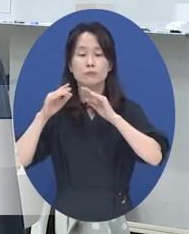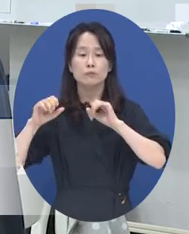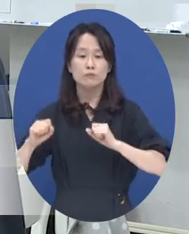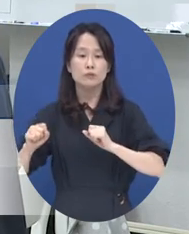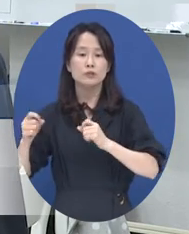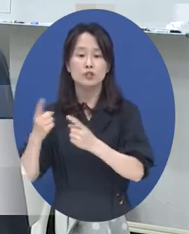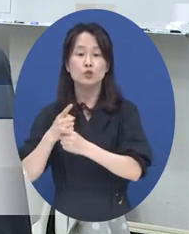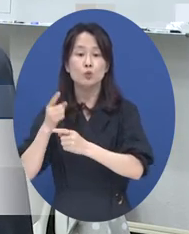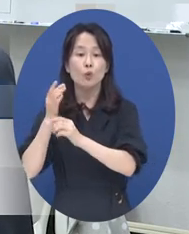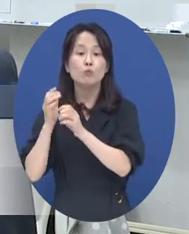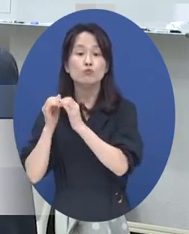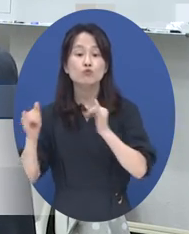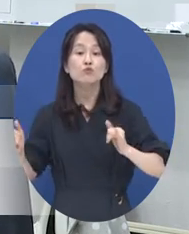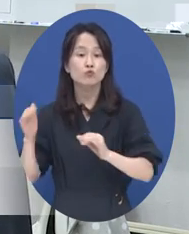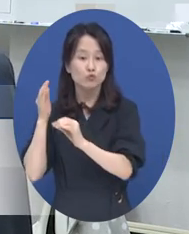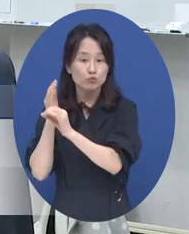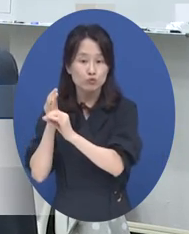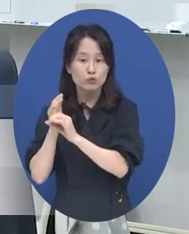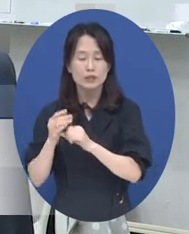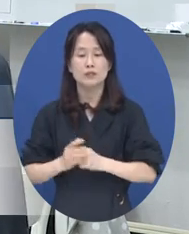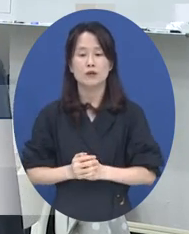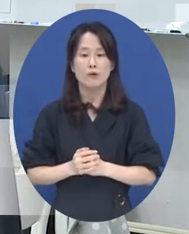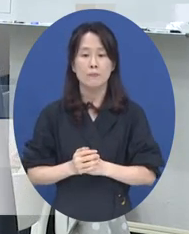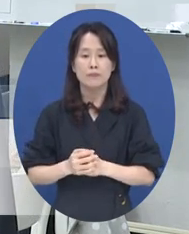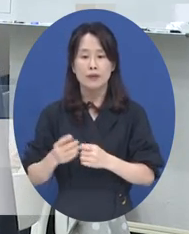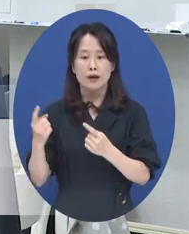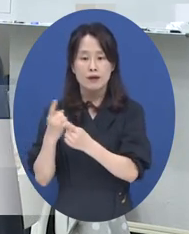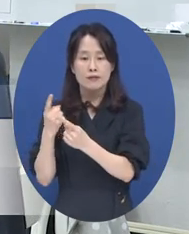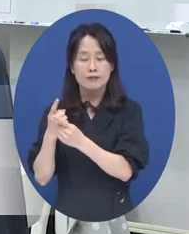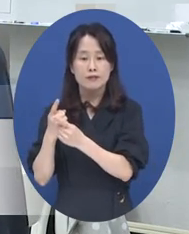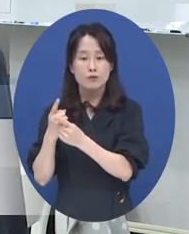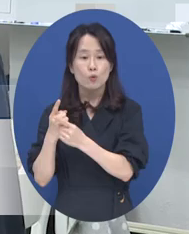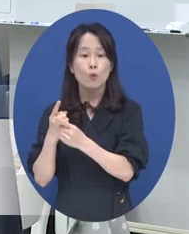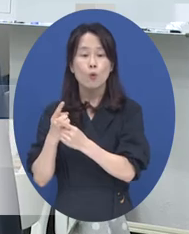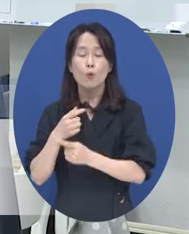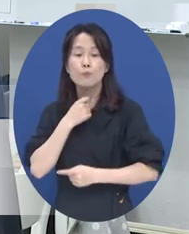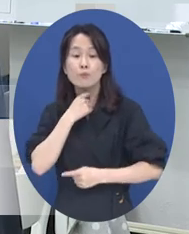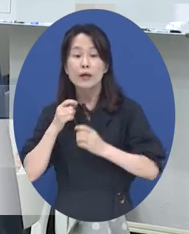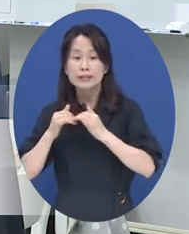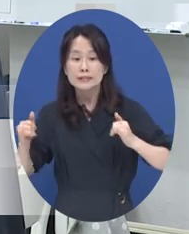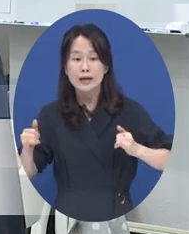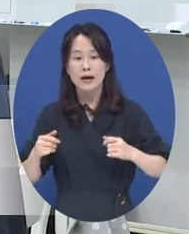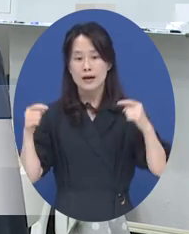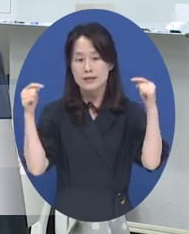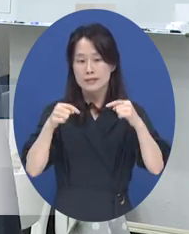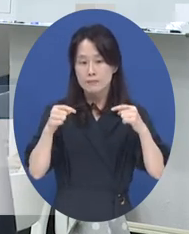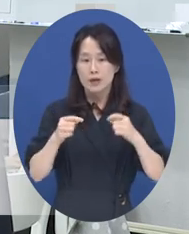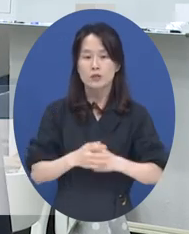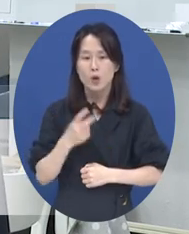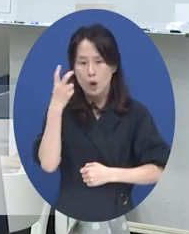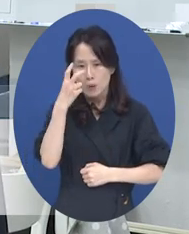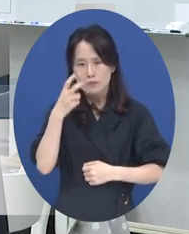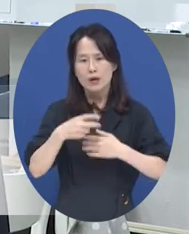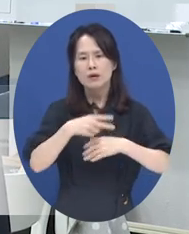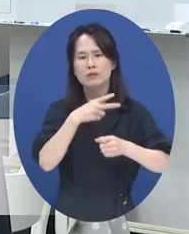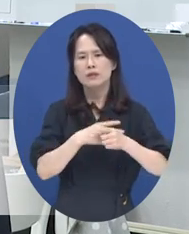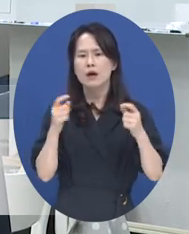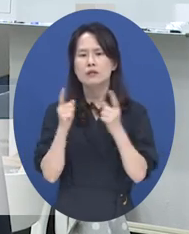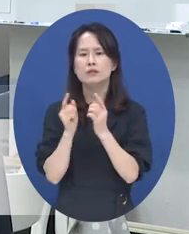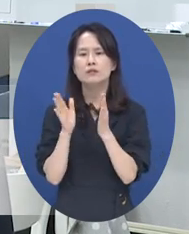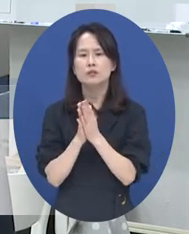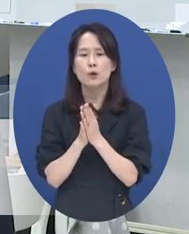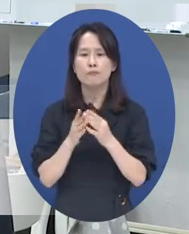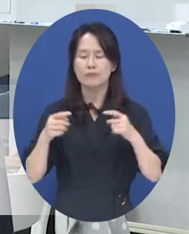환자들 중에서 비대면 진료를 받은 사람들 중에서 대면 진료, 검사라든지 의사의 직접 대면 진료가 필요한